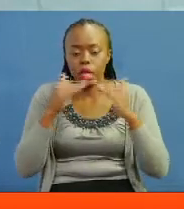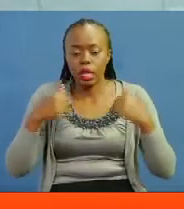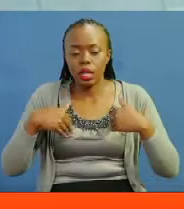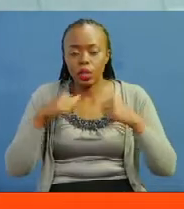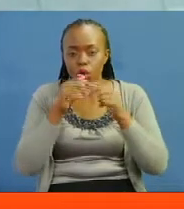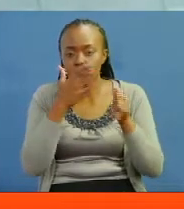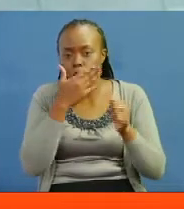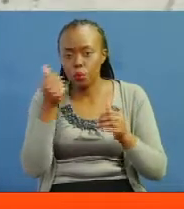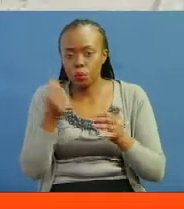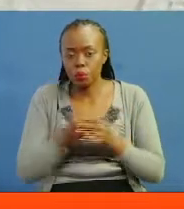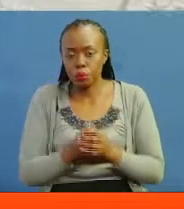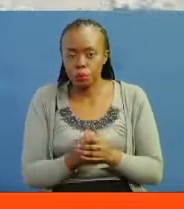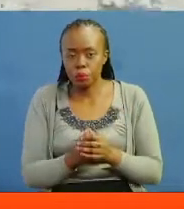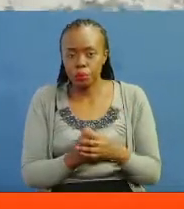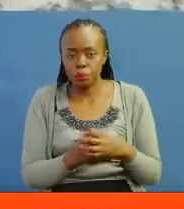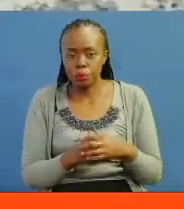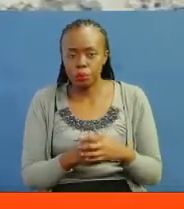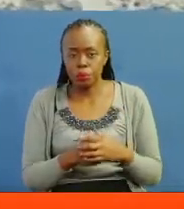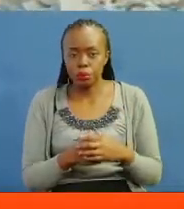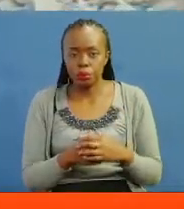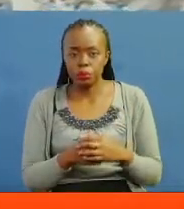huo.